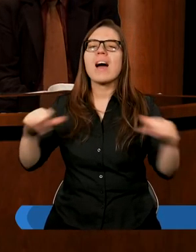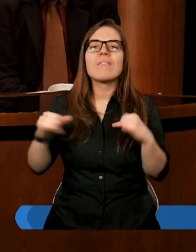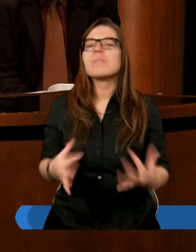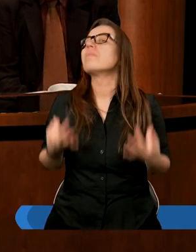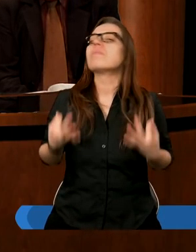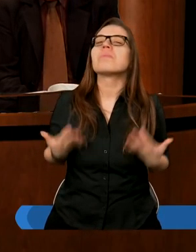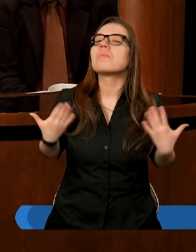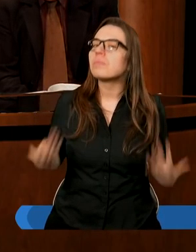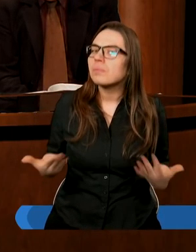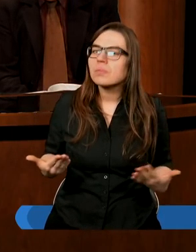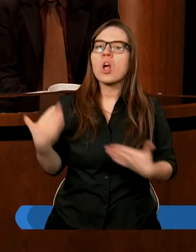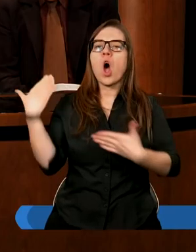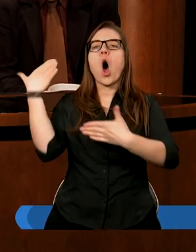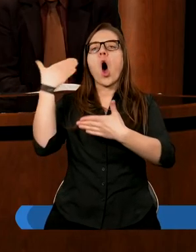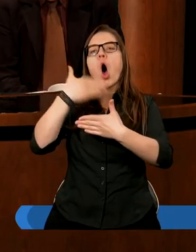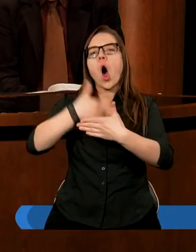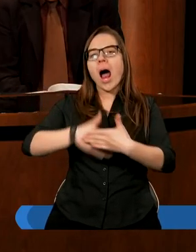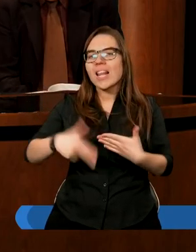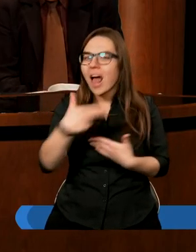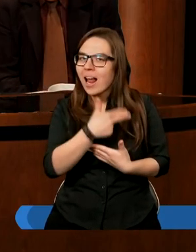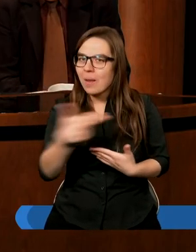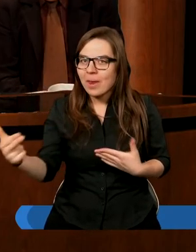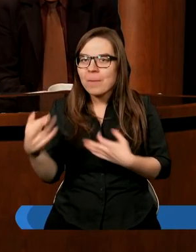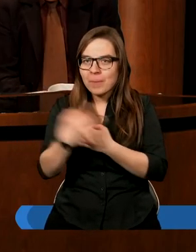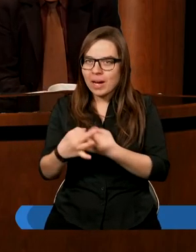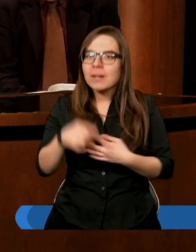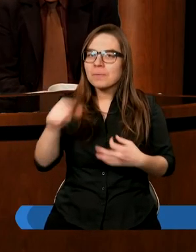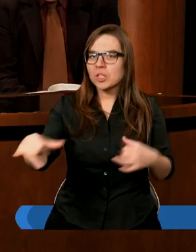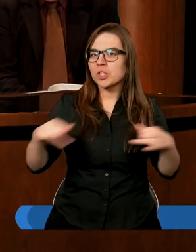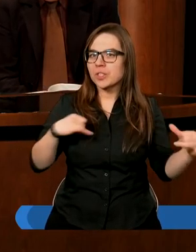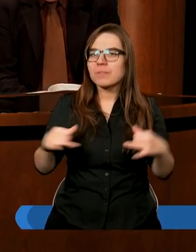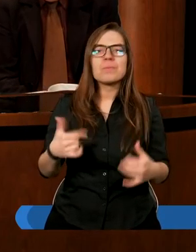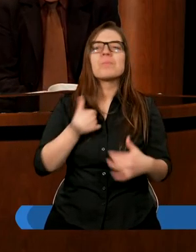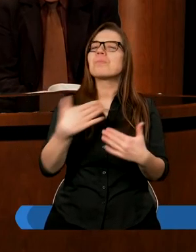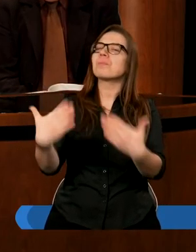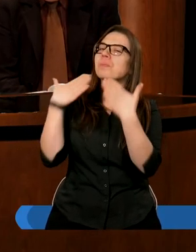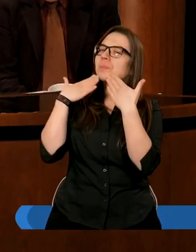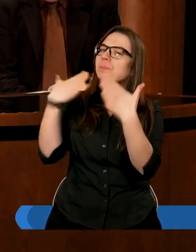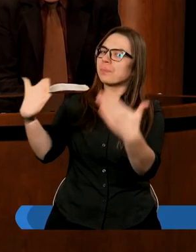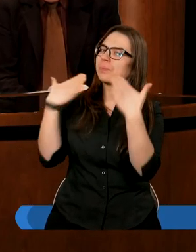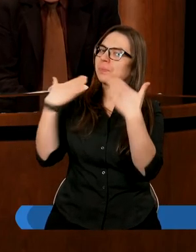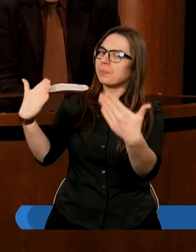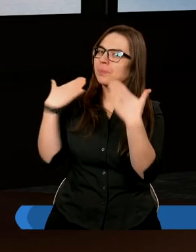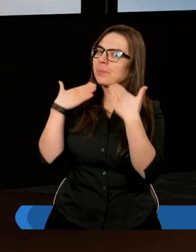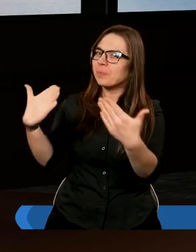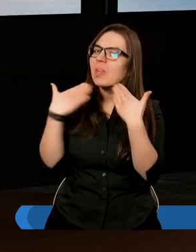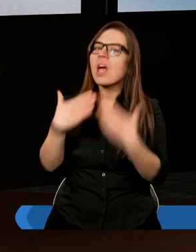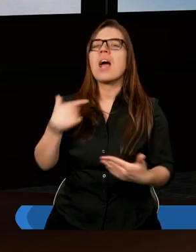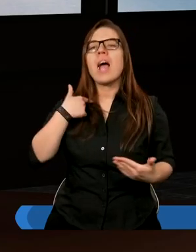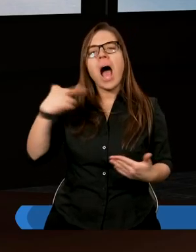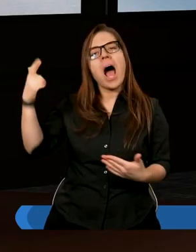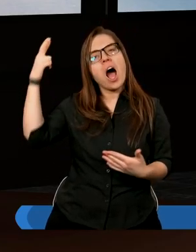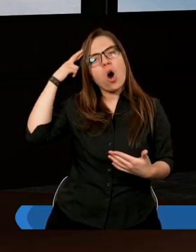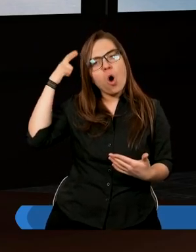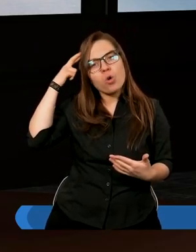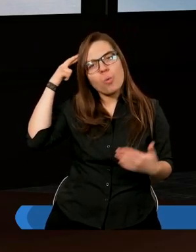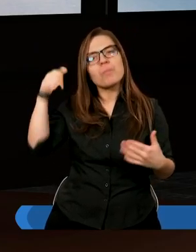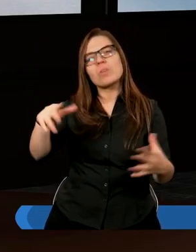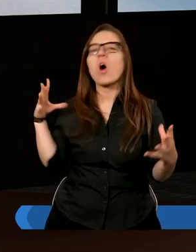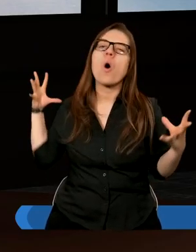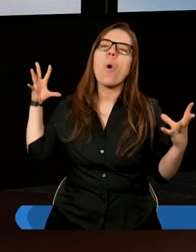mamy ostatnie studium na ten temat. Jestem tak bardzo wdzięczna, że mogłam zrozumieć, że